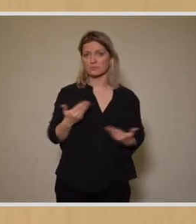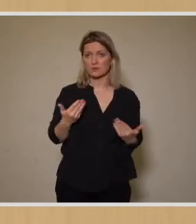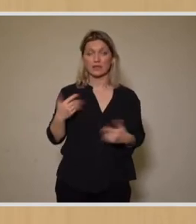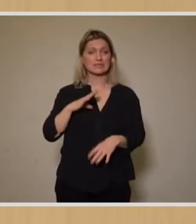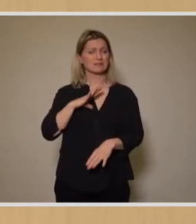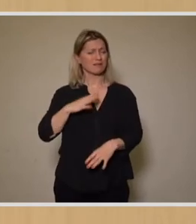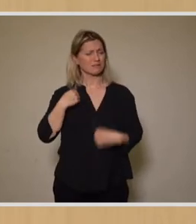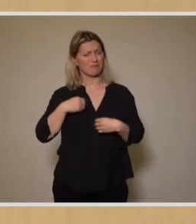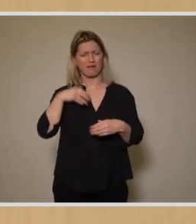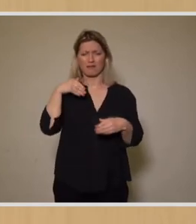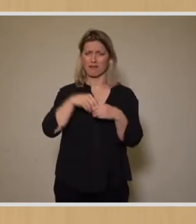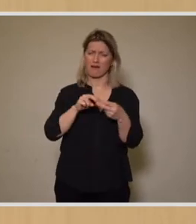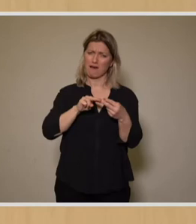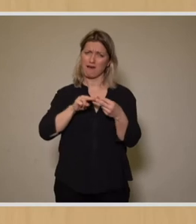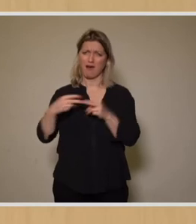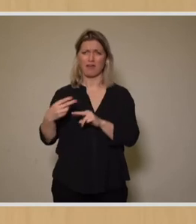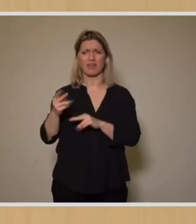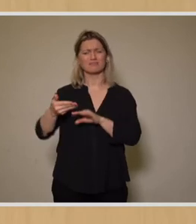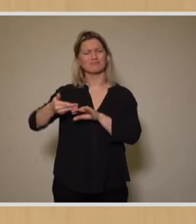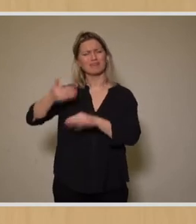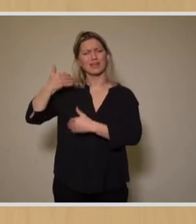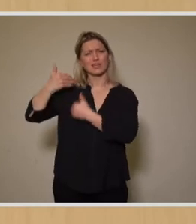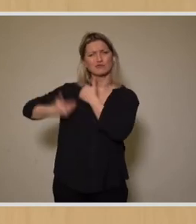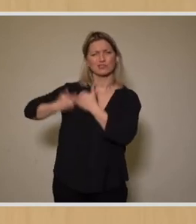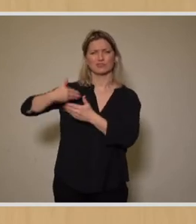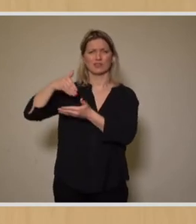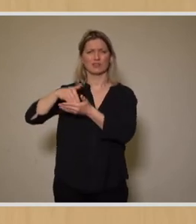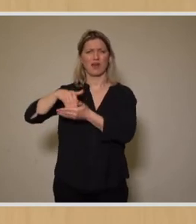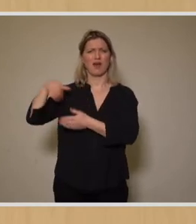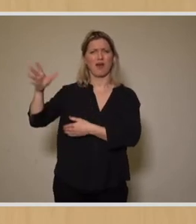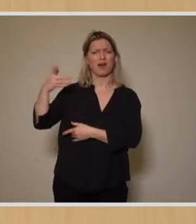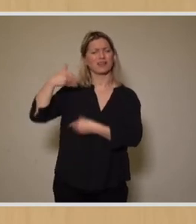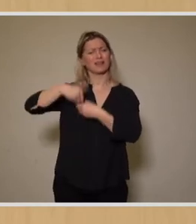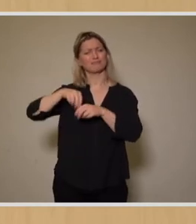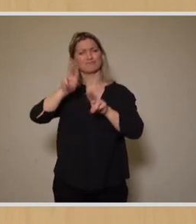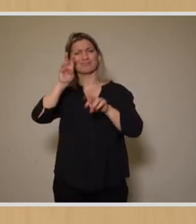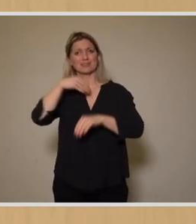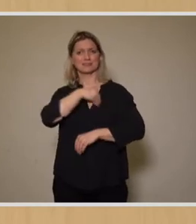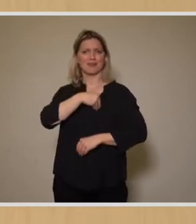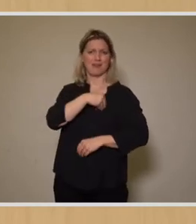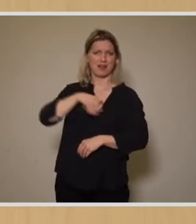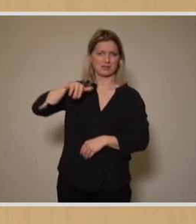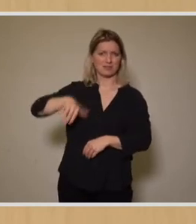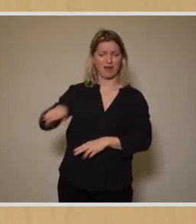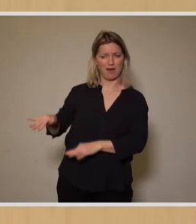anderes. Es hat eine Seele, es hat eine Geschichte und das ist das Interessante daran. Und das gilt ja auch für